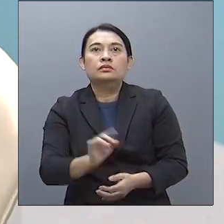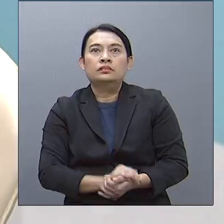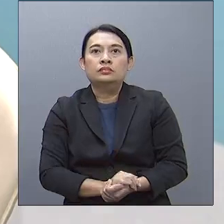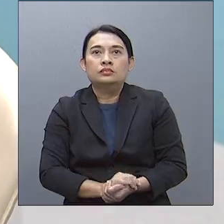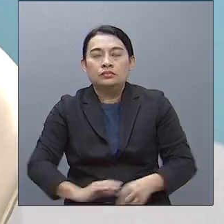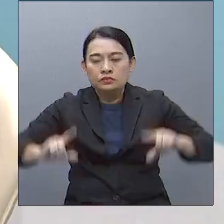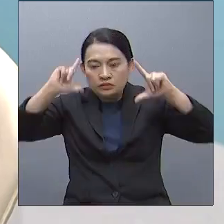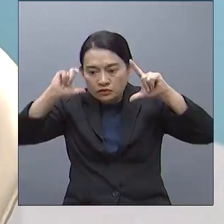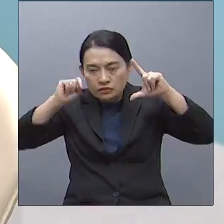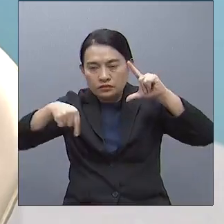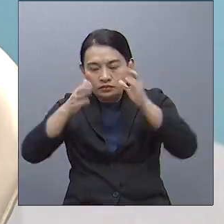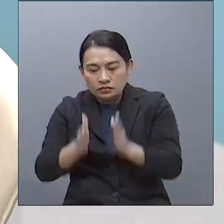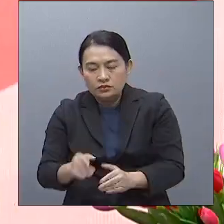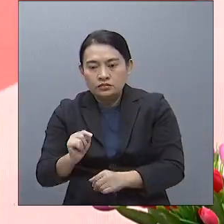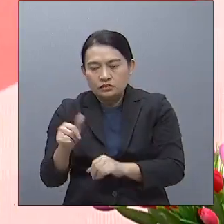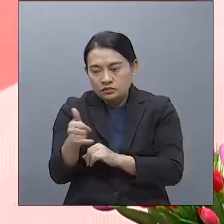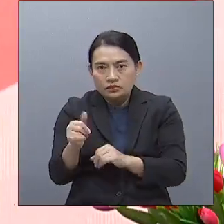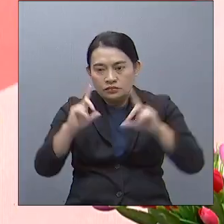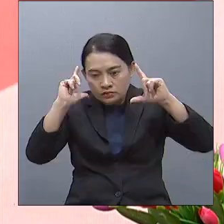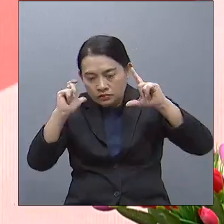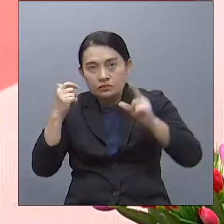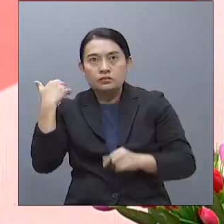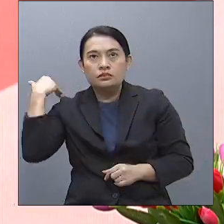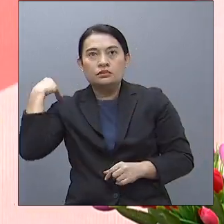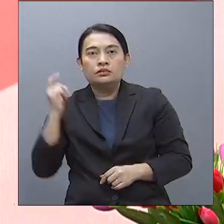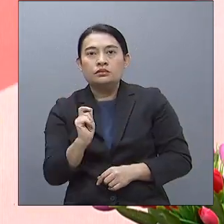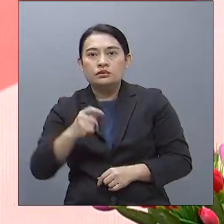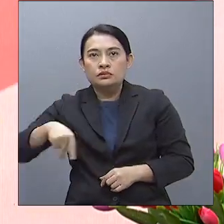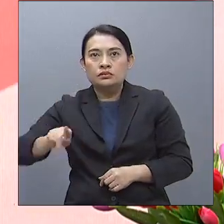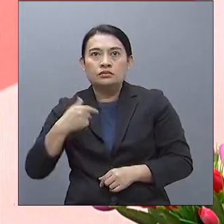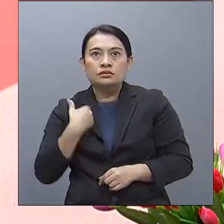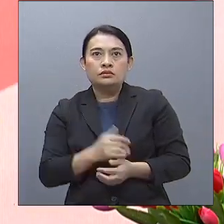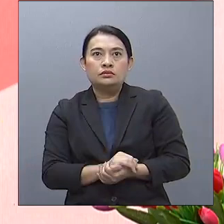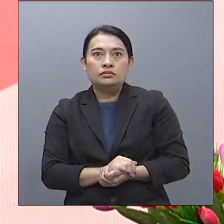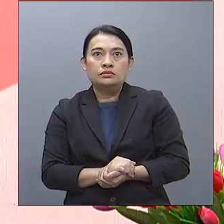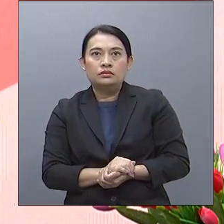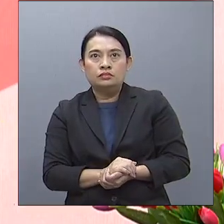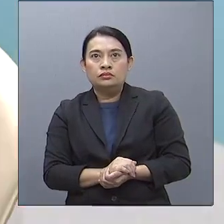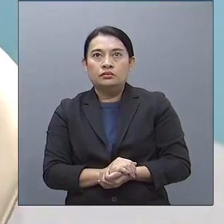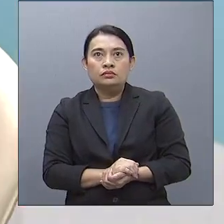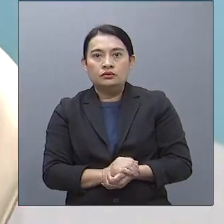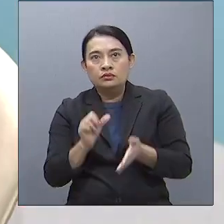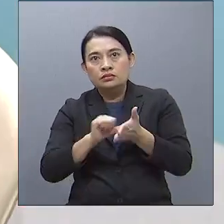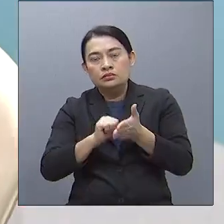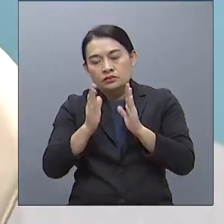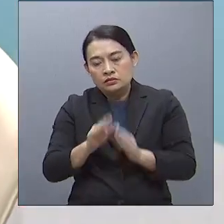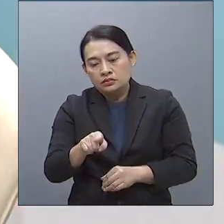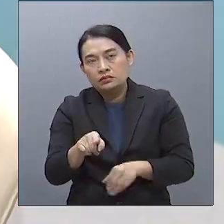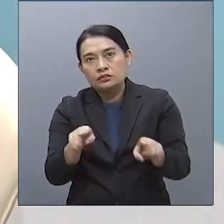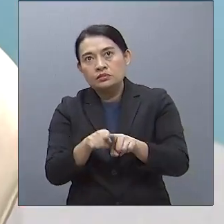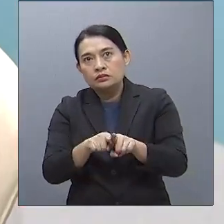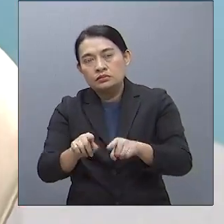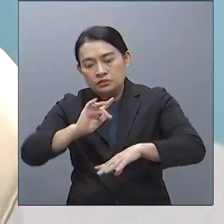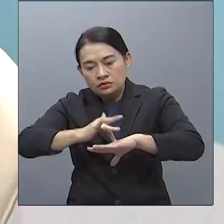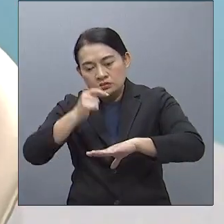รูปหลบคน ไม่เดี๋ยวนี้มันมีแอปเนี่ย แต่ว่าลบคนยังไงลบคนยังไงมันก็ไม่เนียนบางอย่างเทคโนโลยีมันเข้า